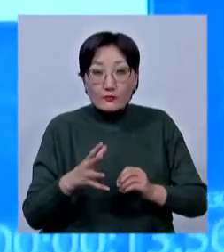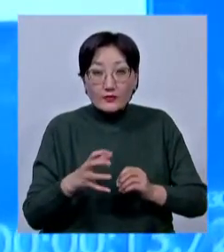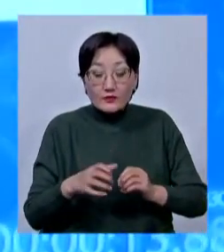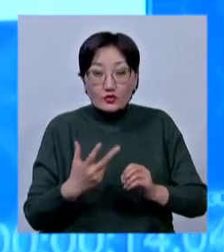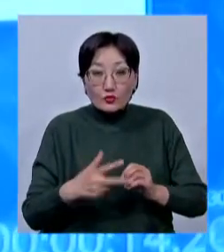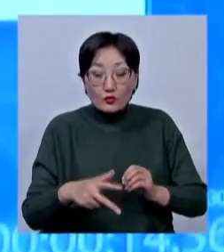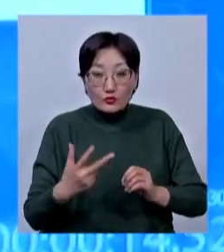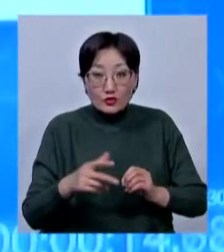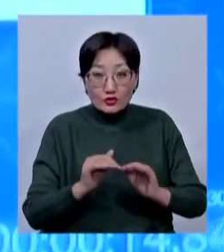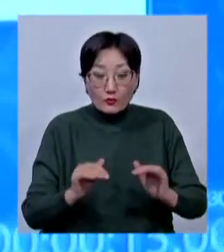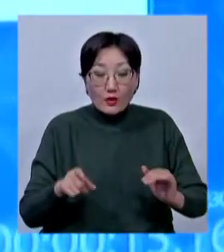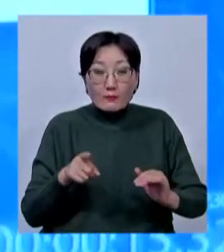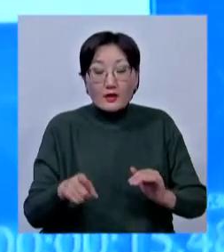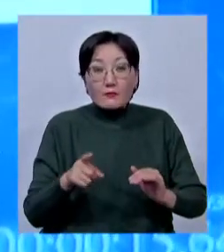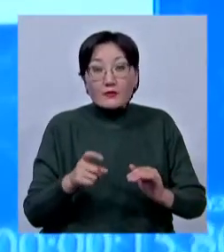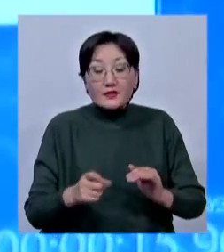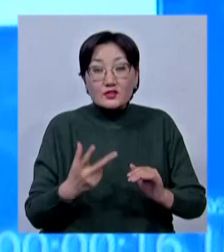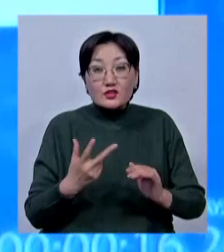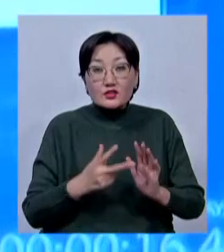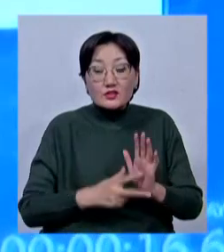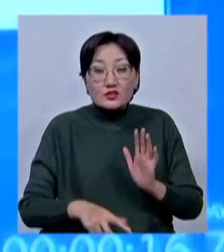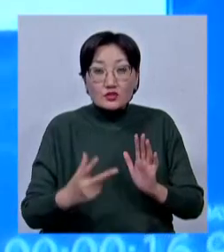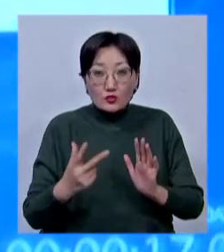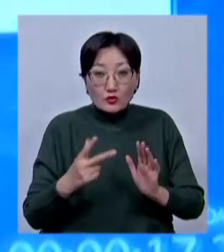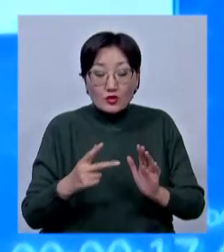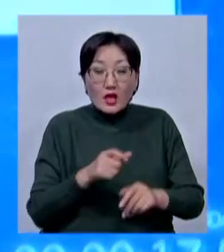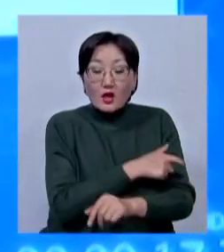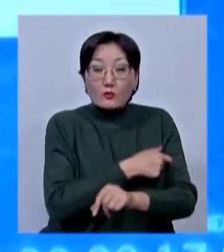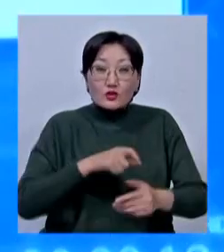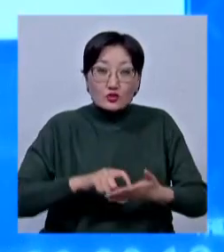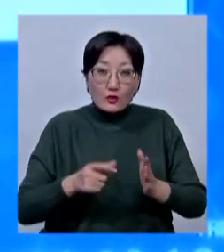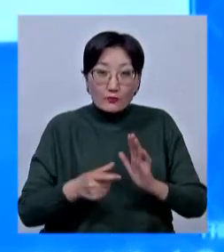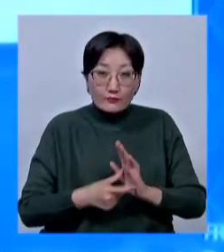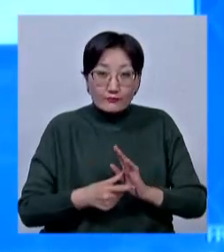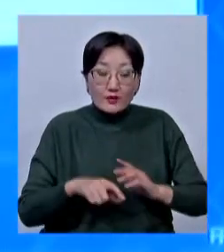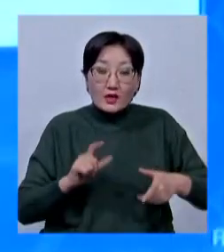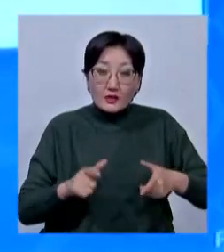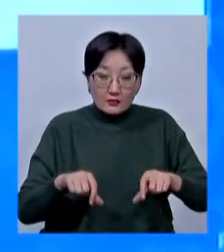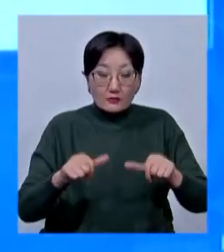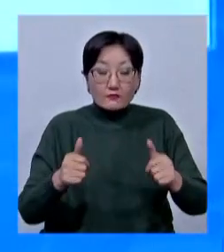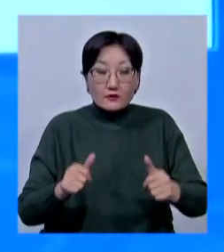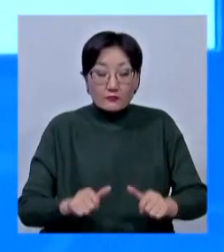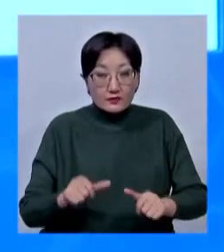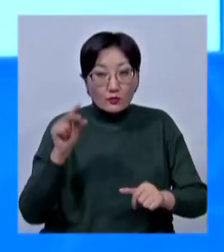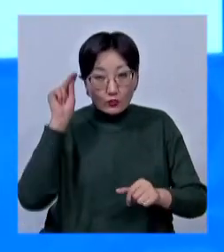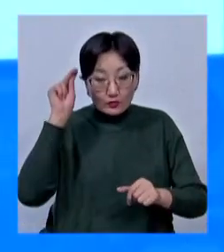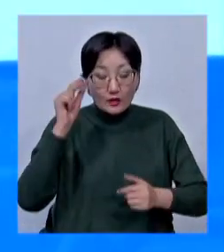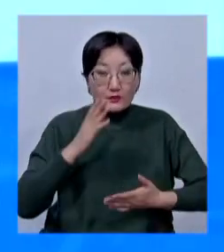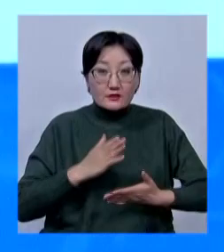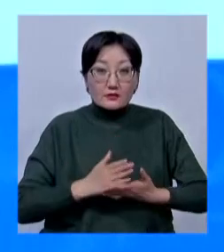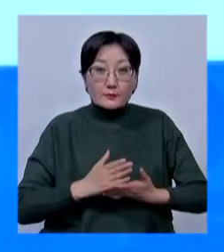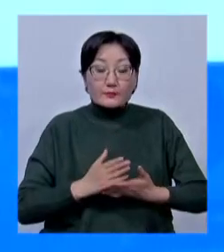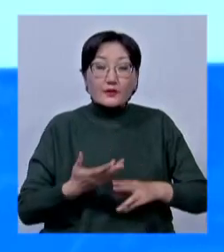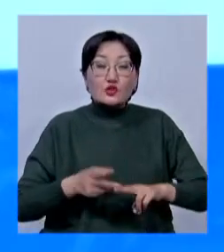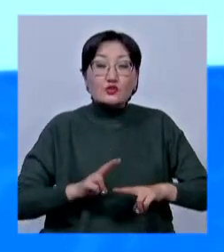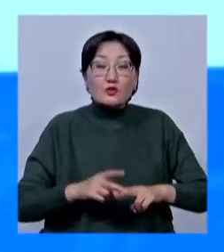15533 бала 1183 сыныпта, кезексіз сыныпта, штатты түрде кезексіз сыныпта білім алып жатыр.